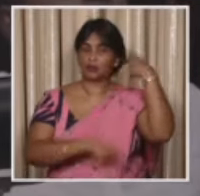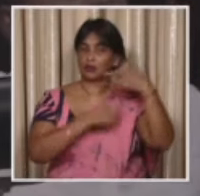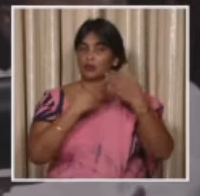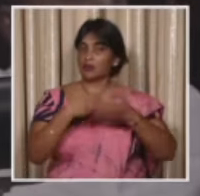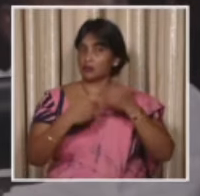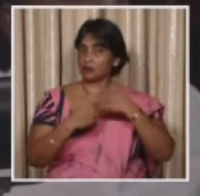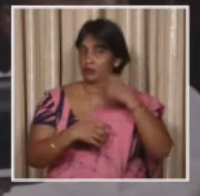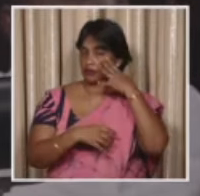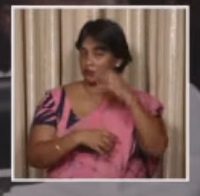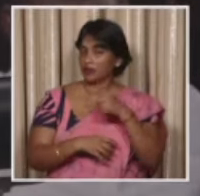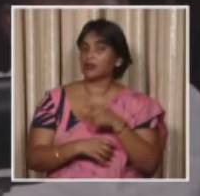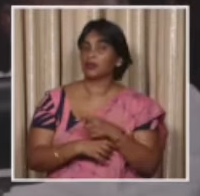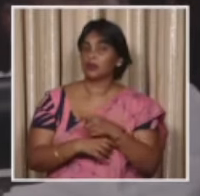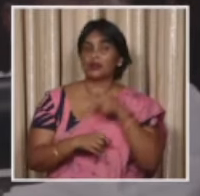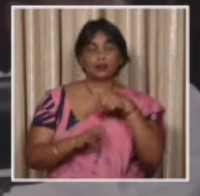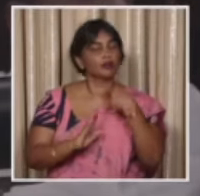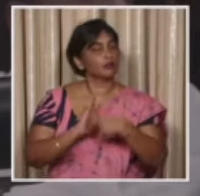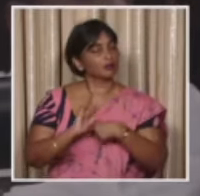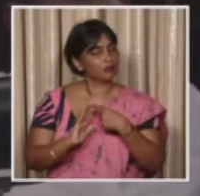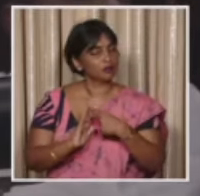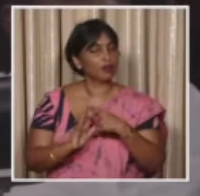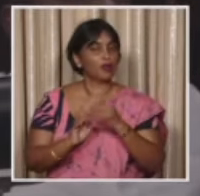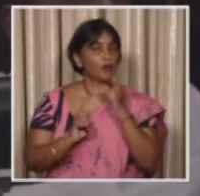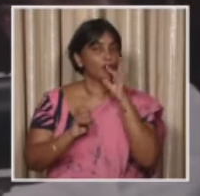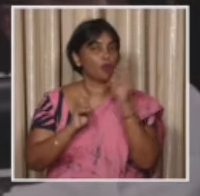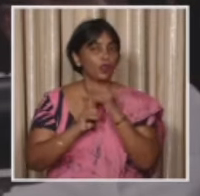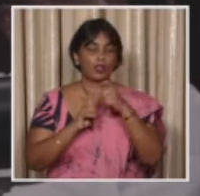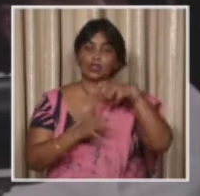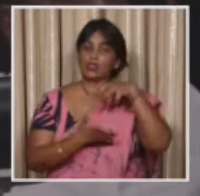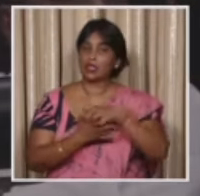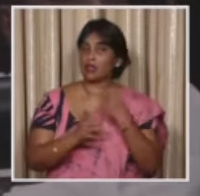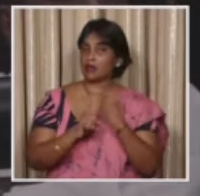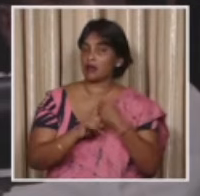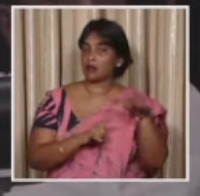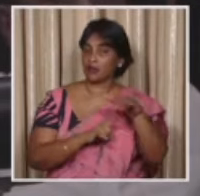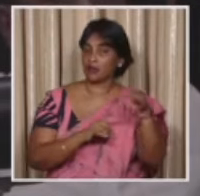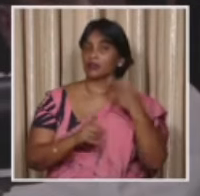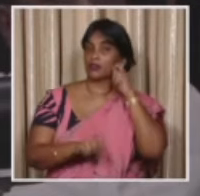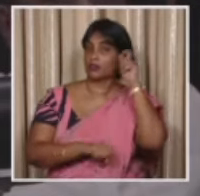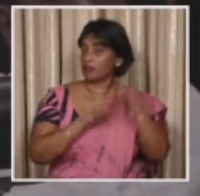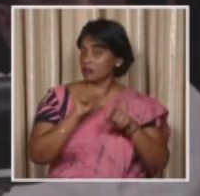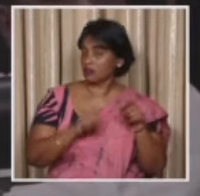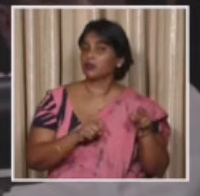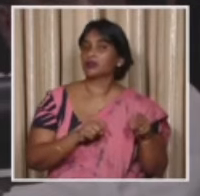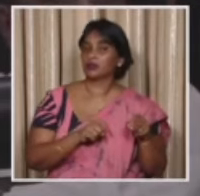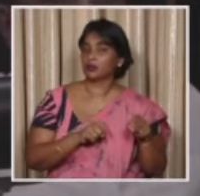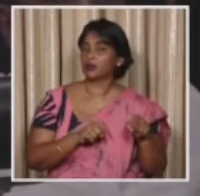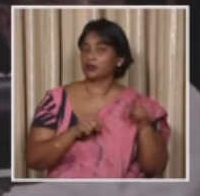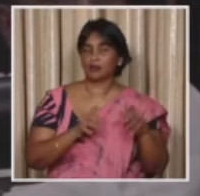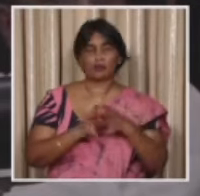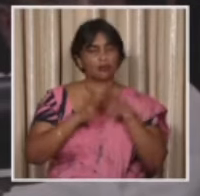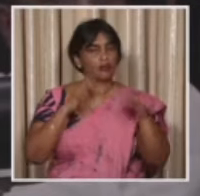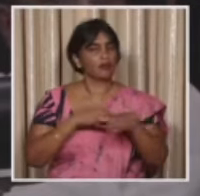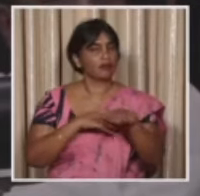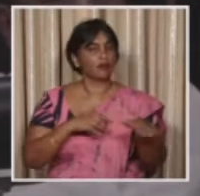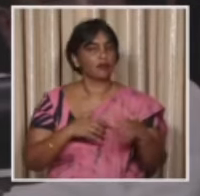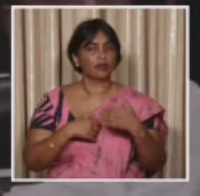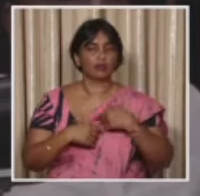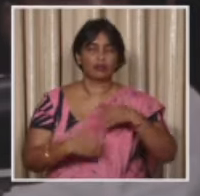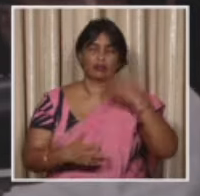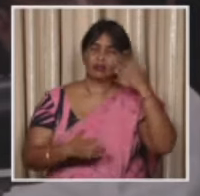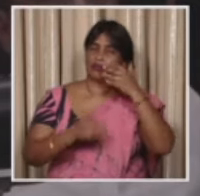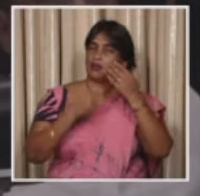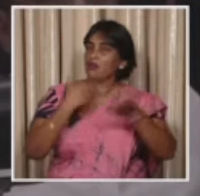මතක තියාගන්න මේ රටේ පුත්තලන් දිස්ත්‍රික්කයේ කල්පිටිය ප්‍රදේශයේ අපේ ජනතාව මේ මහ පොළවේ දිවි පිදුවා